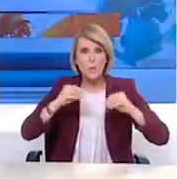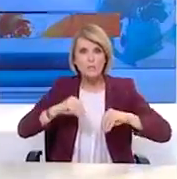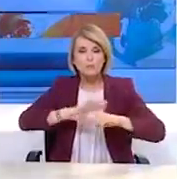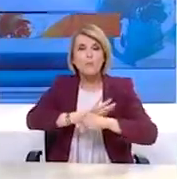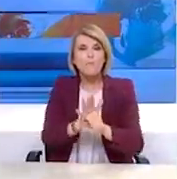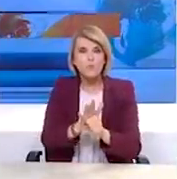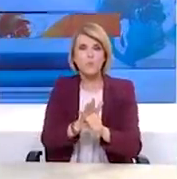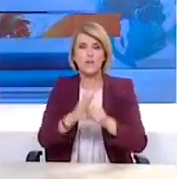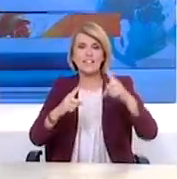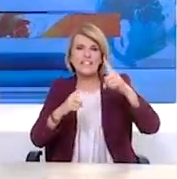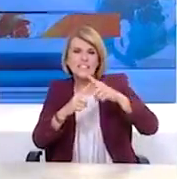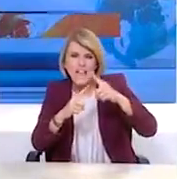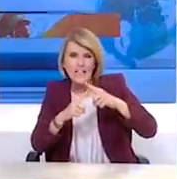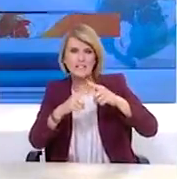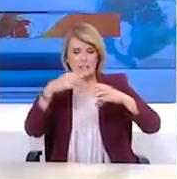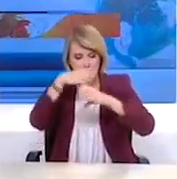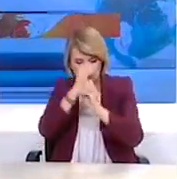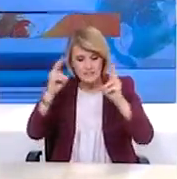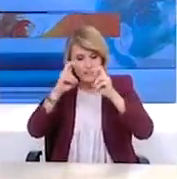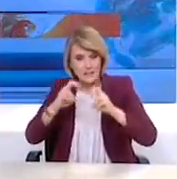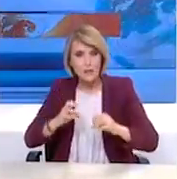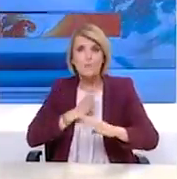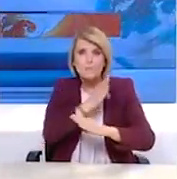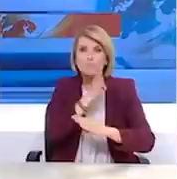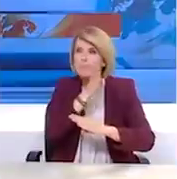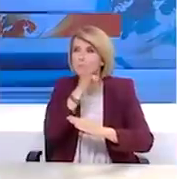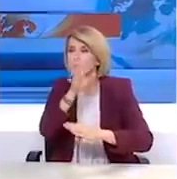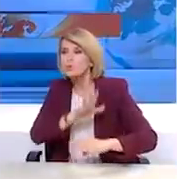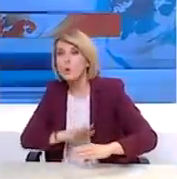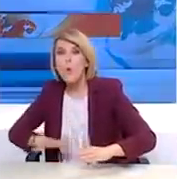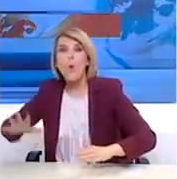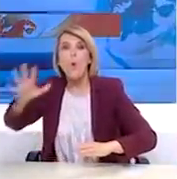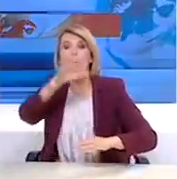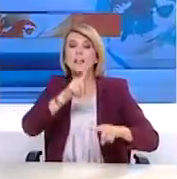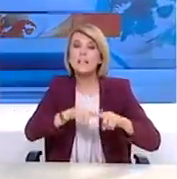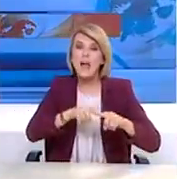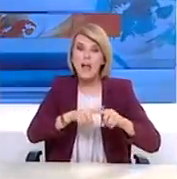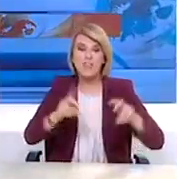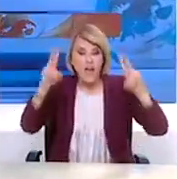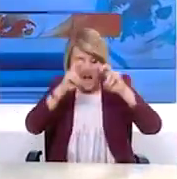αναπτύξει αντισώματα προκειμένου να αξιοποιηθούν ενδεχομένως ως δότες πλάσματος.